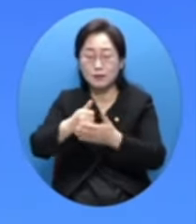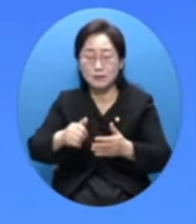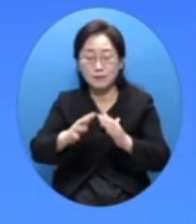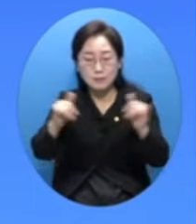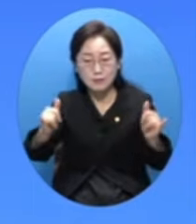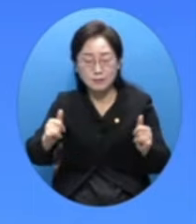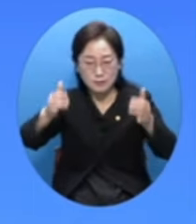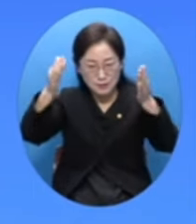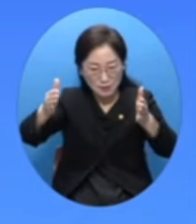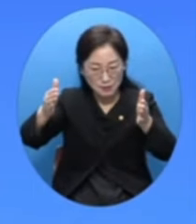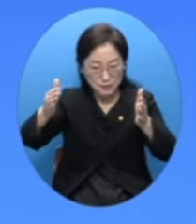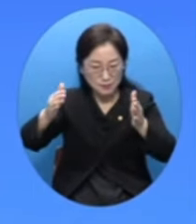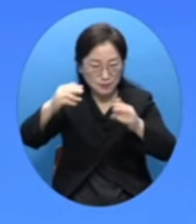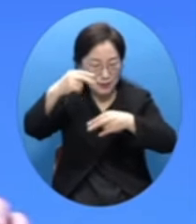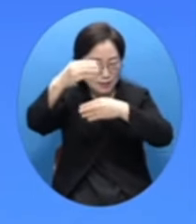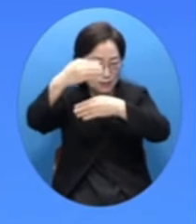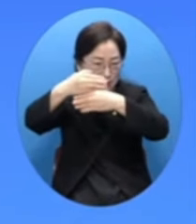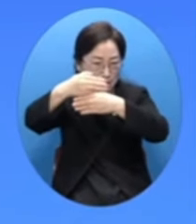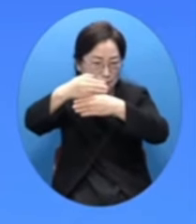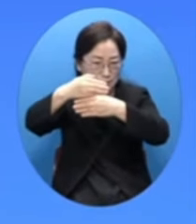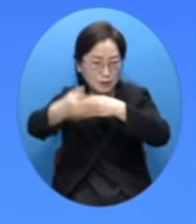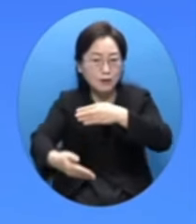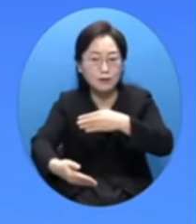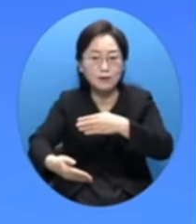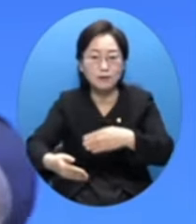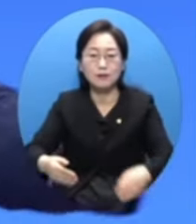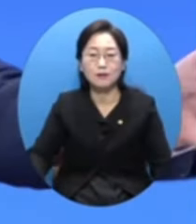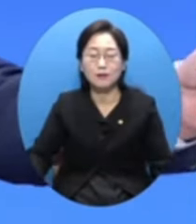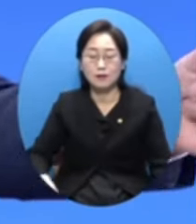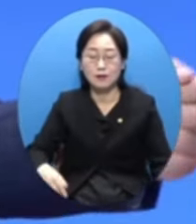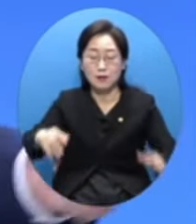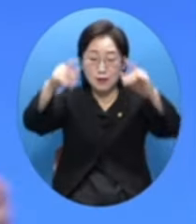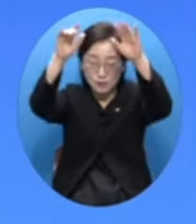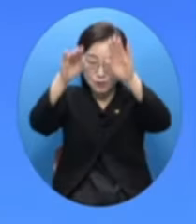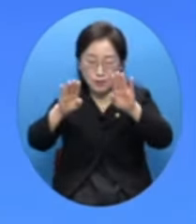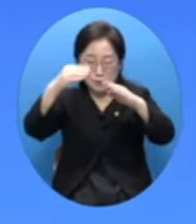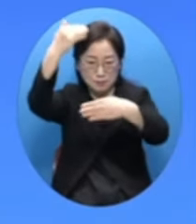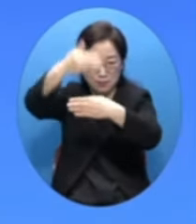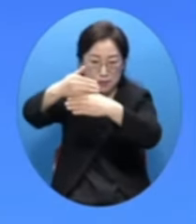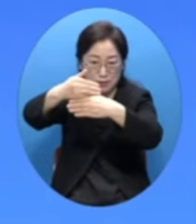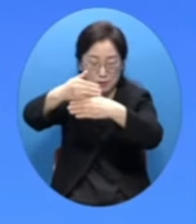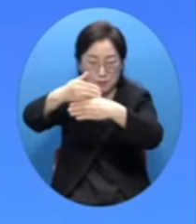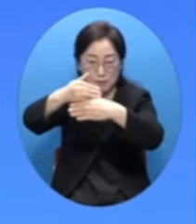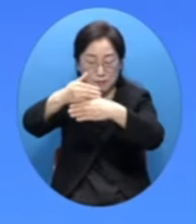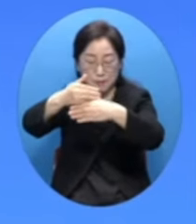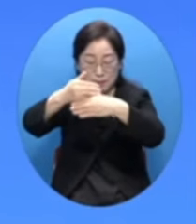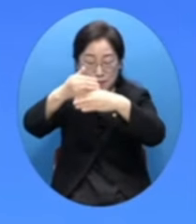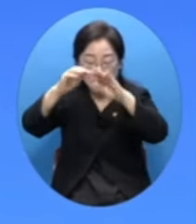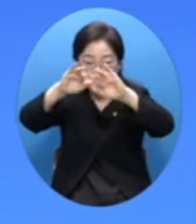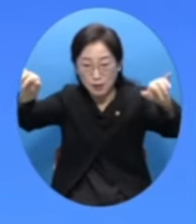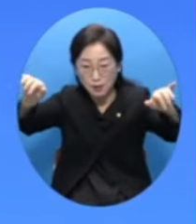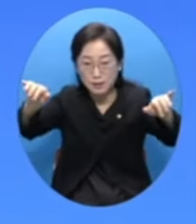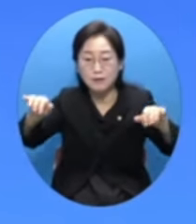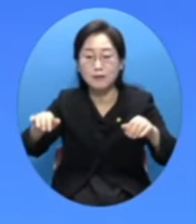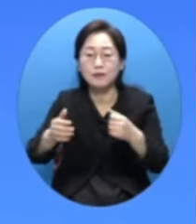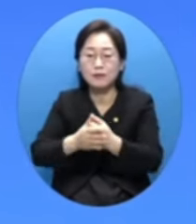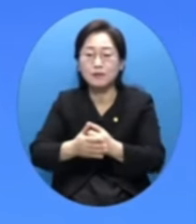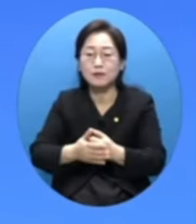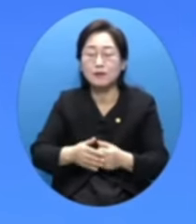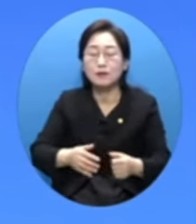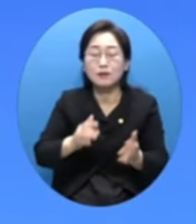막던이 담이 무너지고 휘장이 열려서 우리는 예수의 보호를